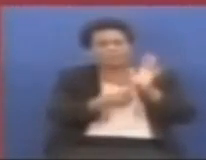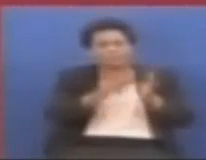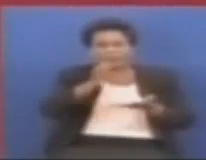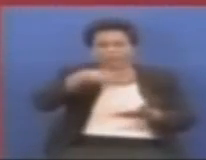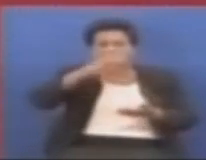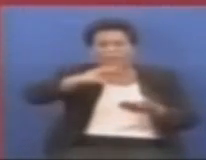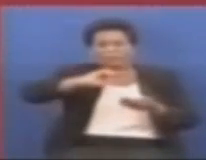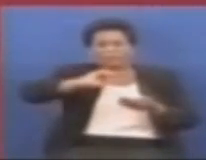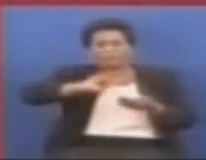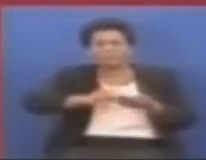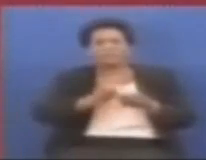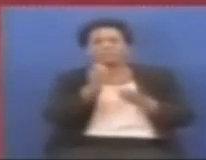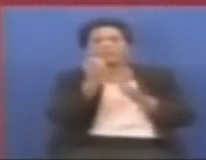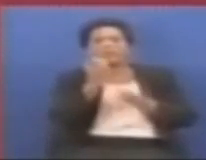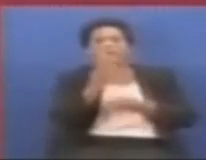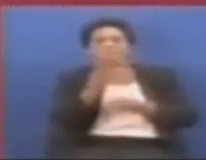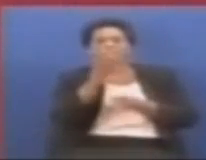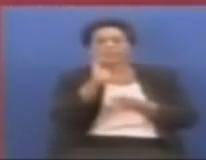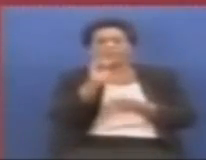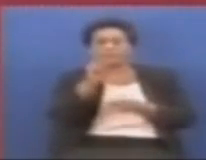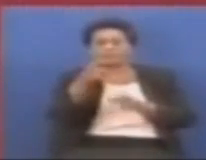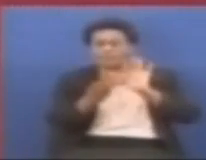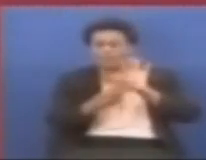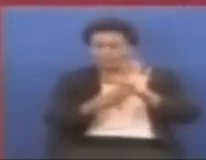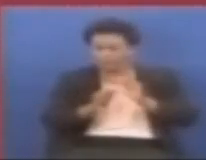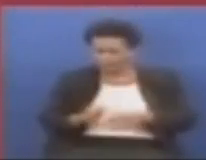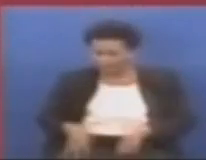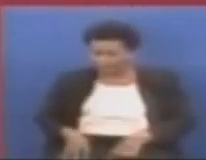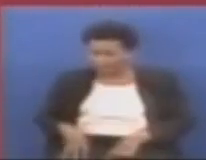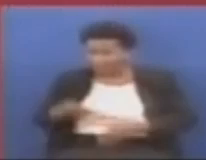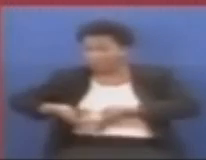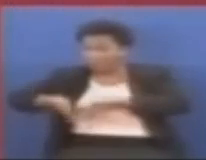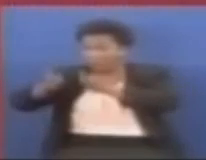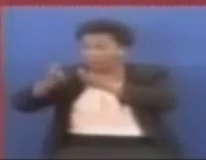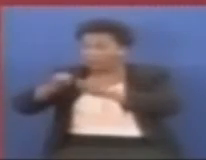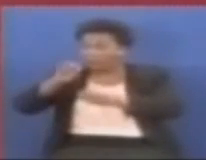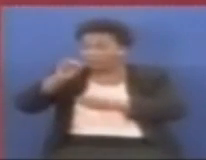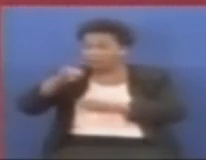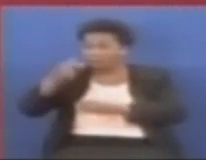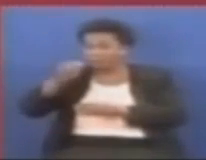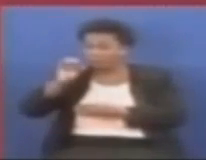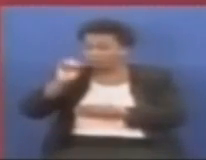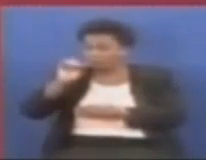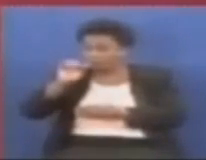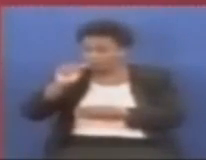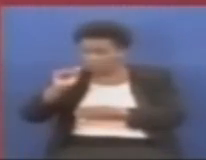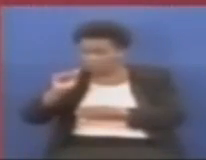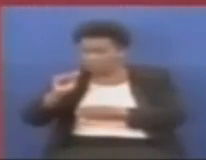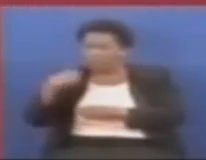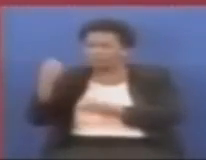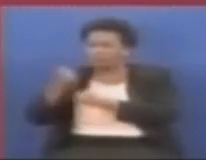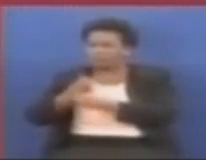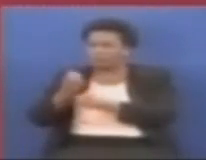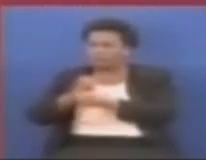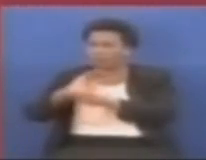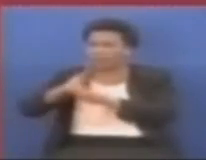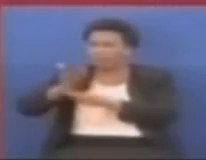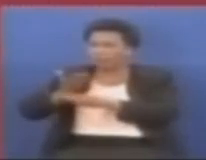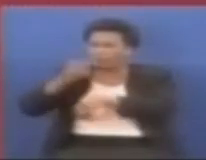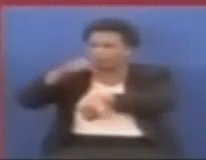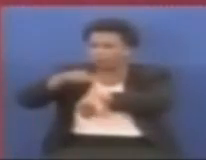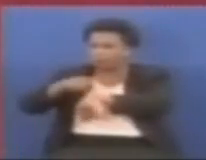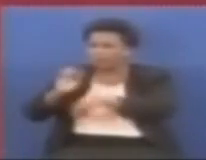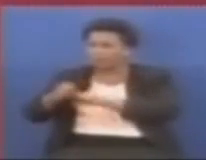milioni 40.8, na pia barabara ya mtoa Kisonga Ndago ilifanywa matengenezo ya muda maalum kwa urefu wa